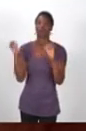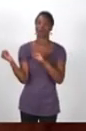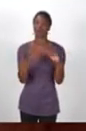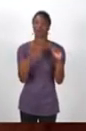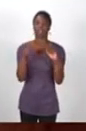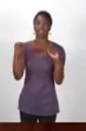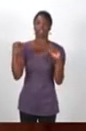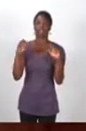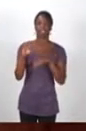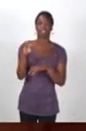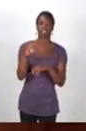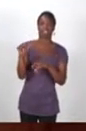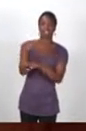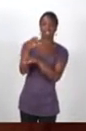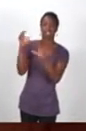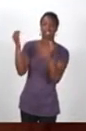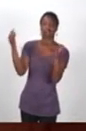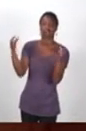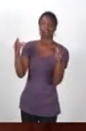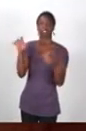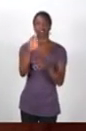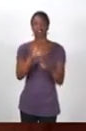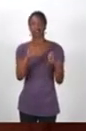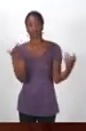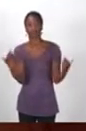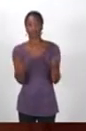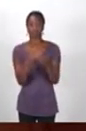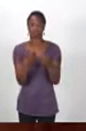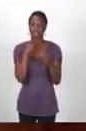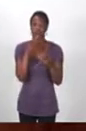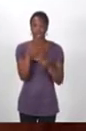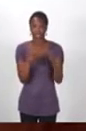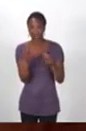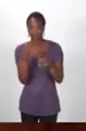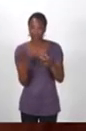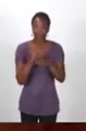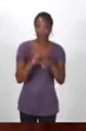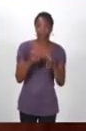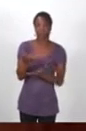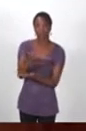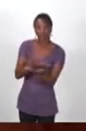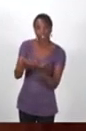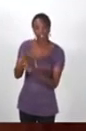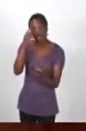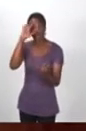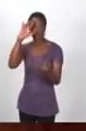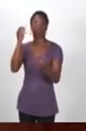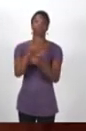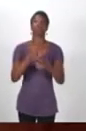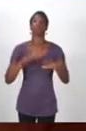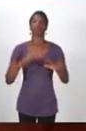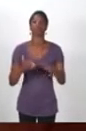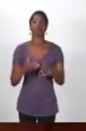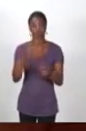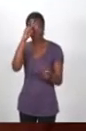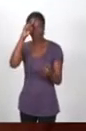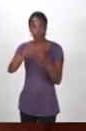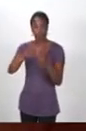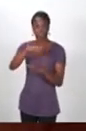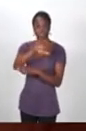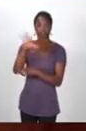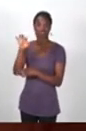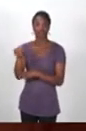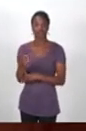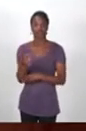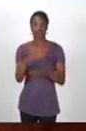Alors, les intervenants échangeront notamment sur la manière d'atteindre les objectifs ambitieux et réalisables de 25% de surface bio